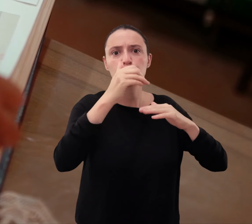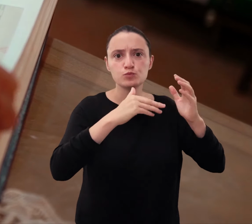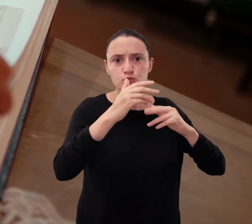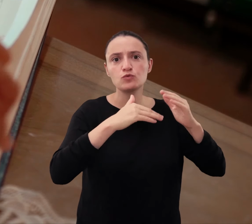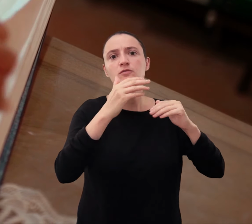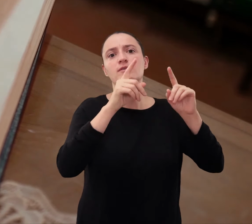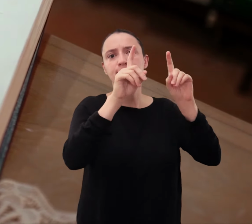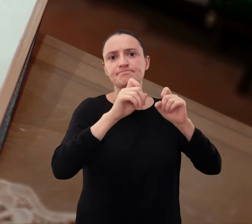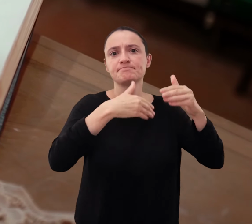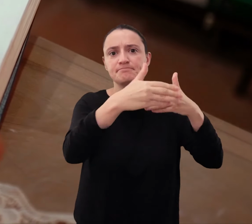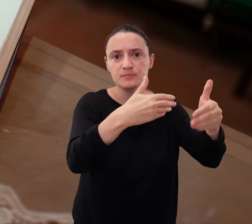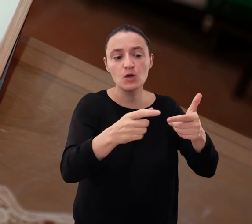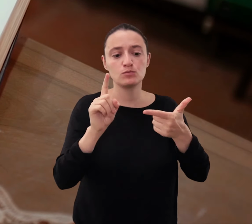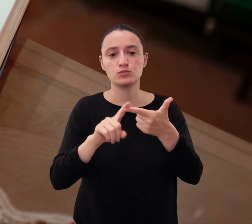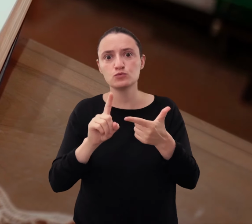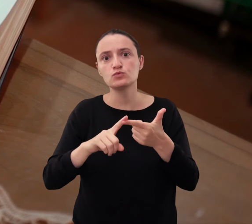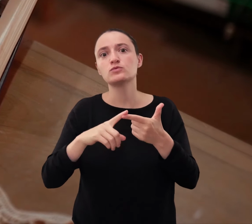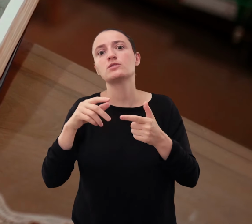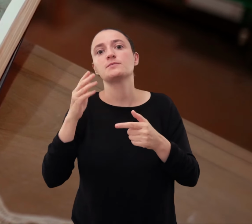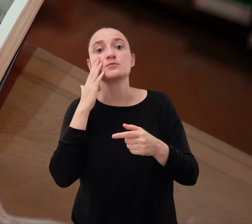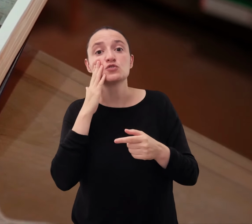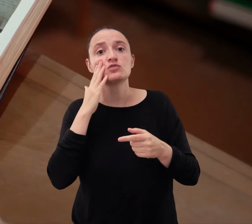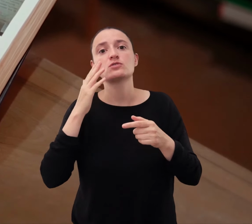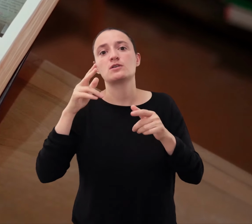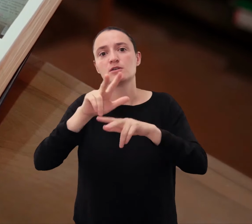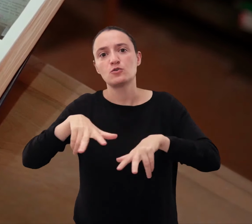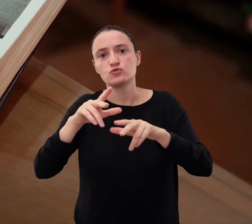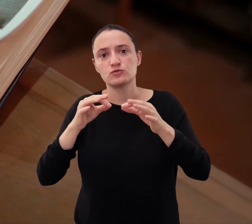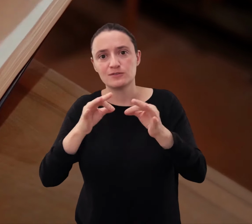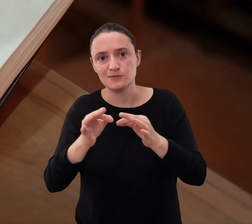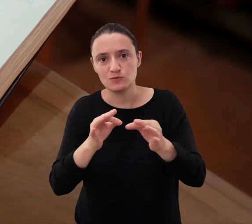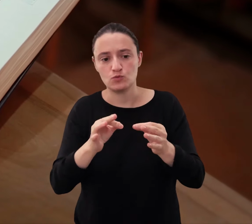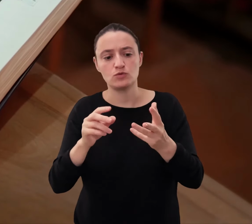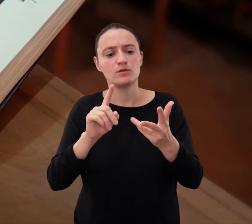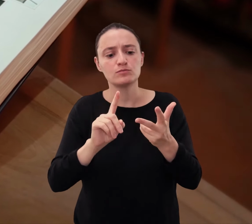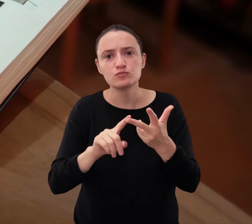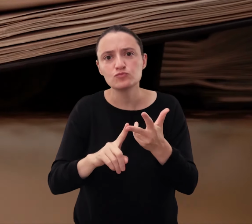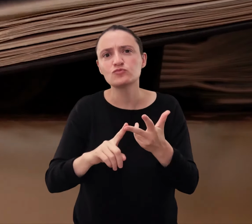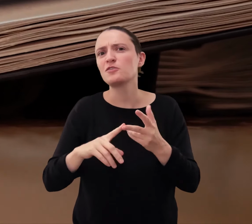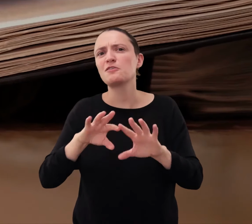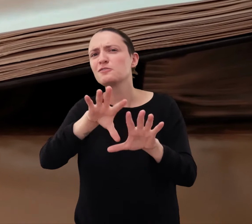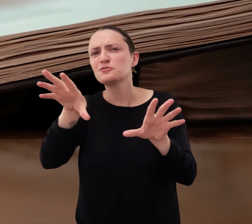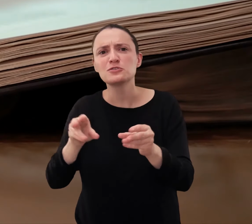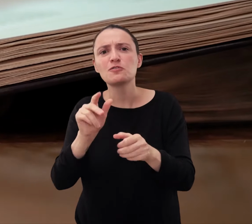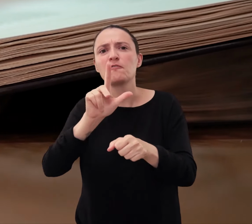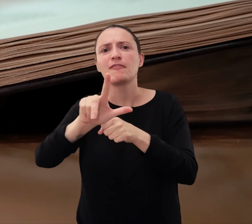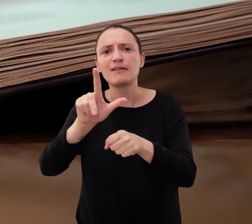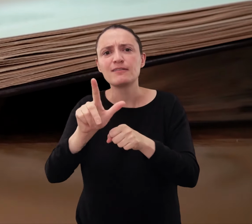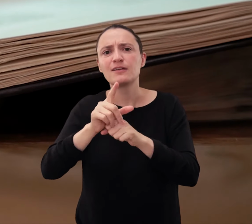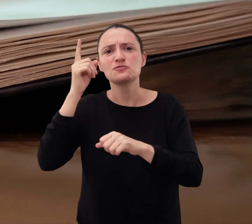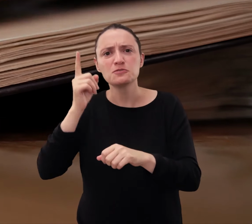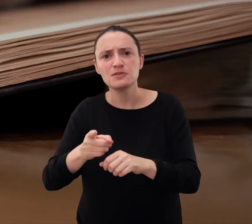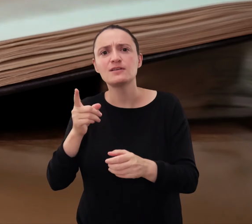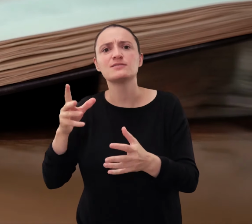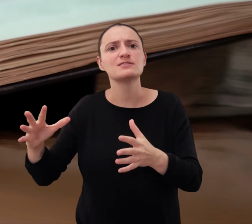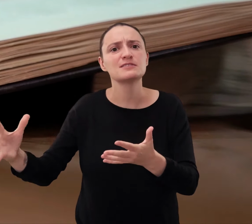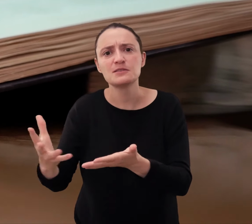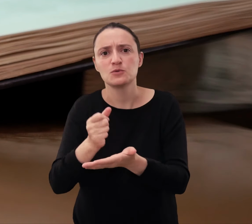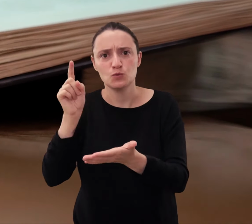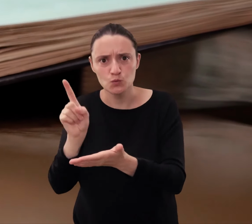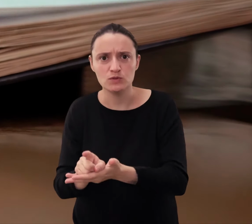które w ostatnich 12 latach powstawały. Kronikę pisze Monika Kaczmarek. To jest